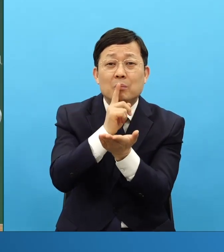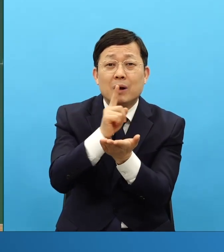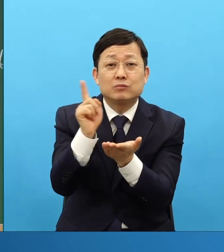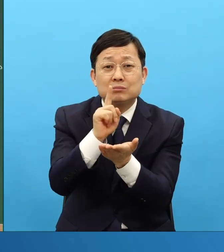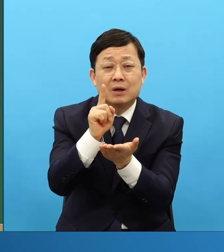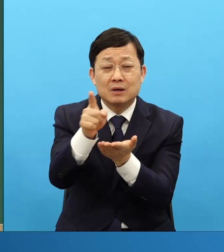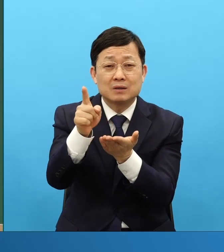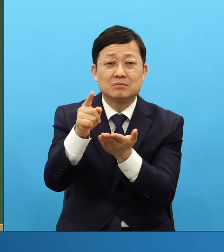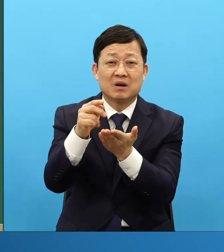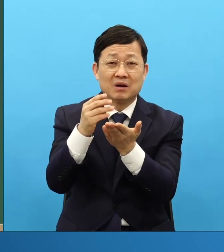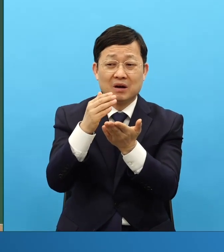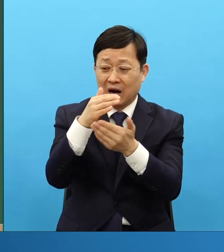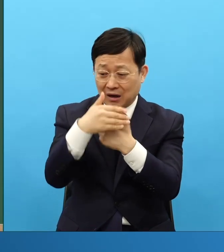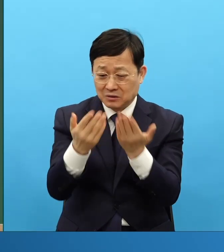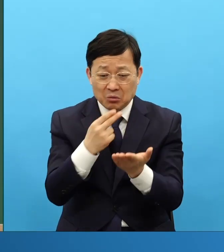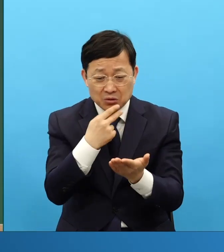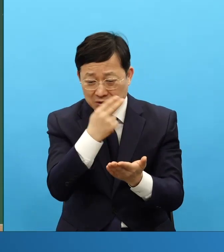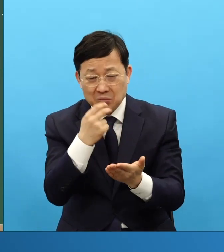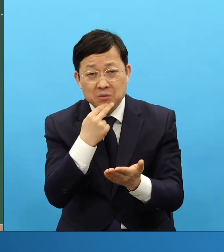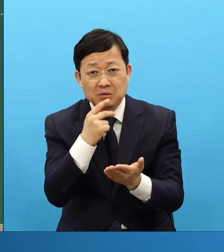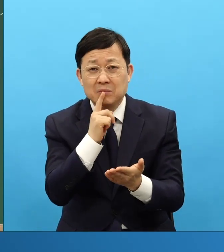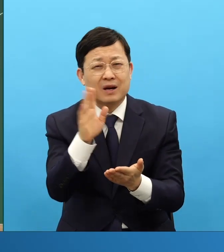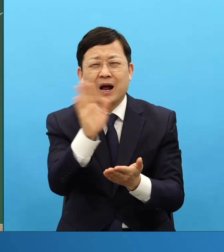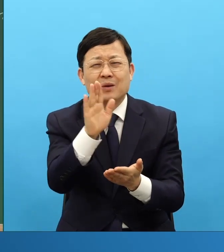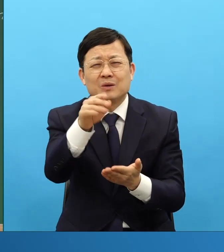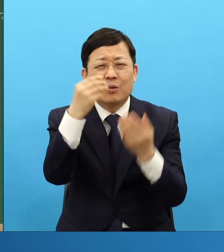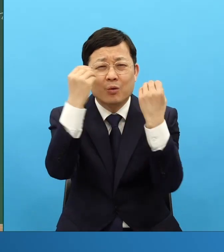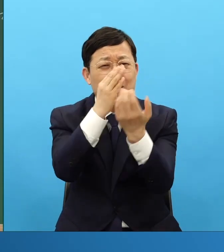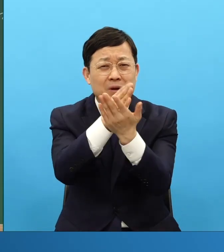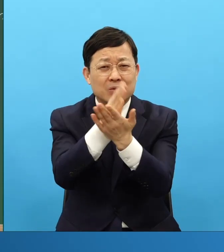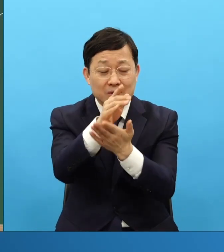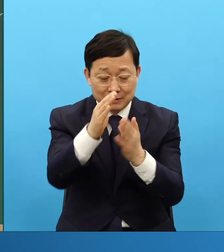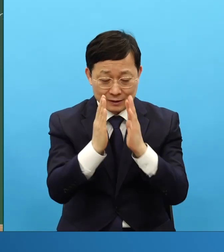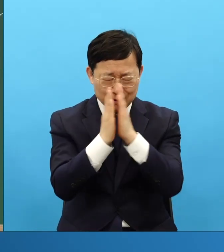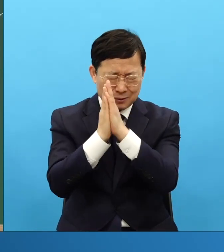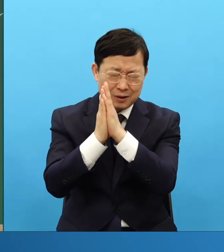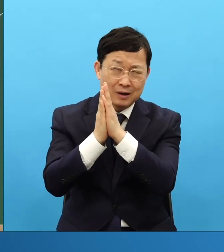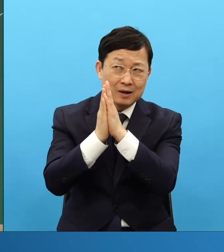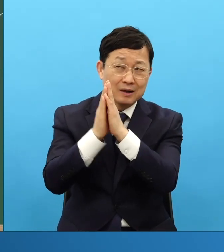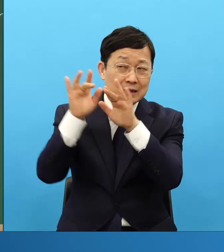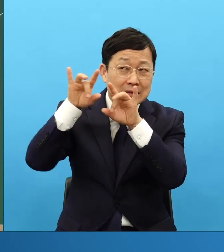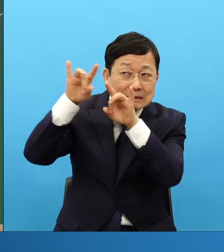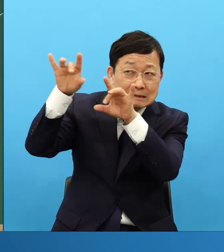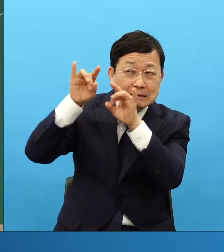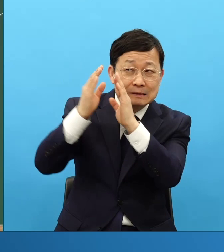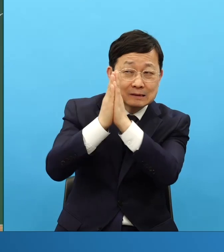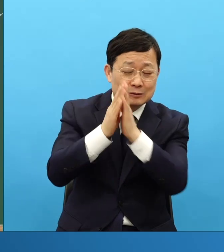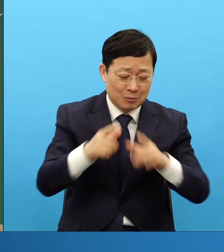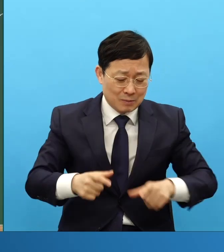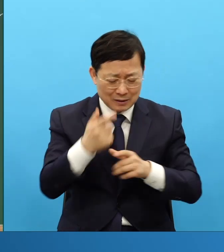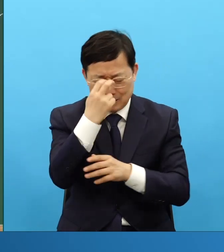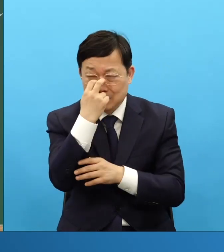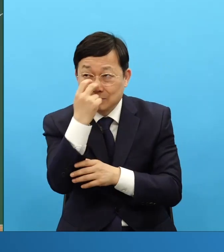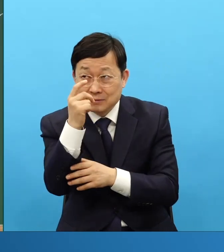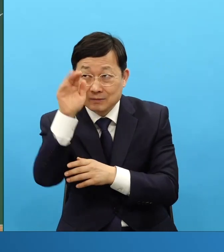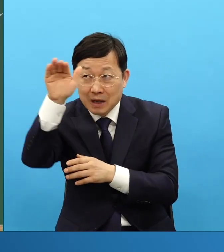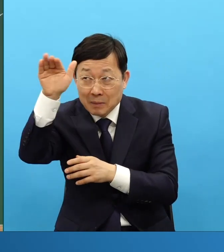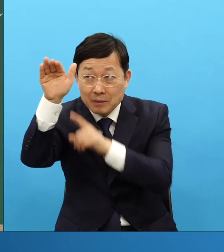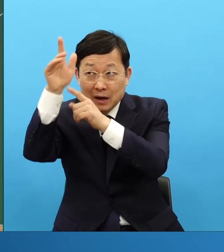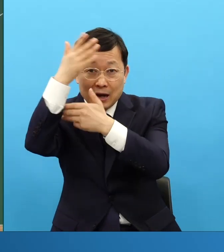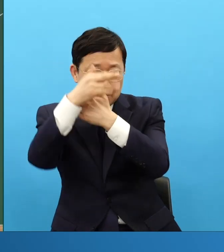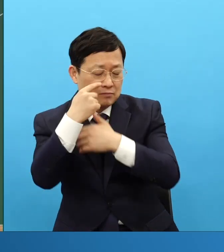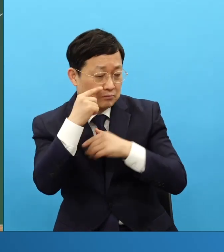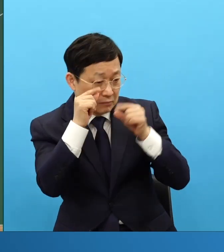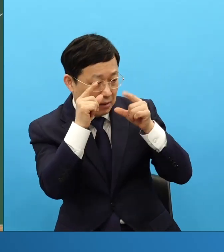can literally not give him any 그 rest. 말은 But that's how it was expressed. 여호와께서는 여러분을 위해서 쉬지 않으신다 그 말이에요. What that means is that the Lord will